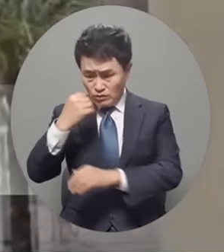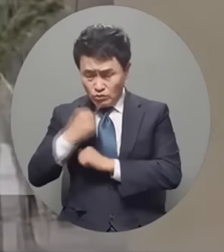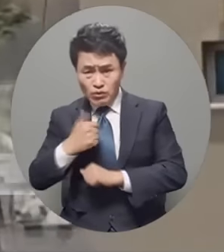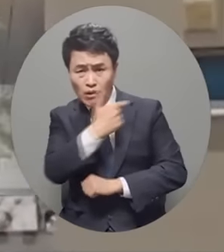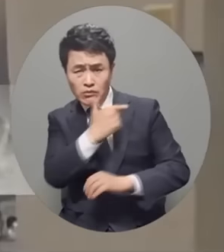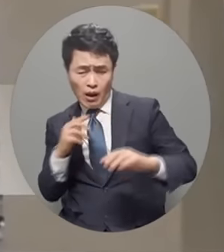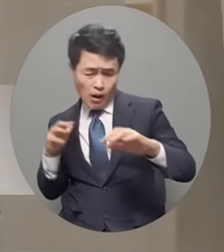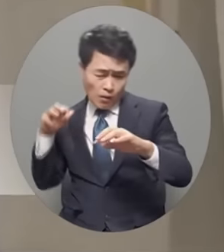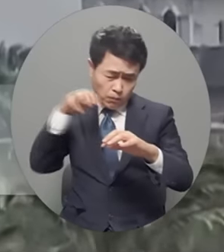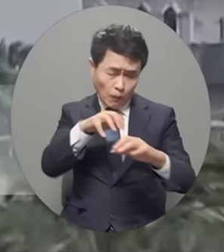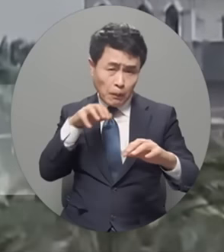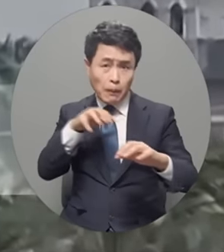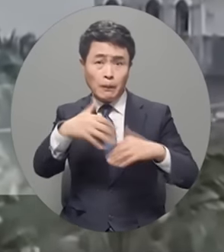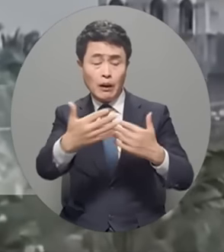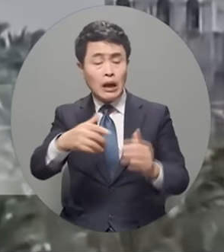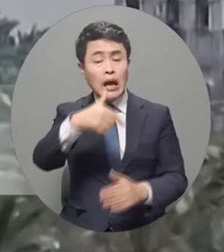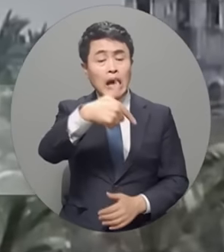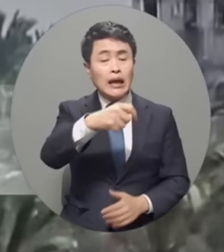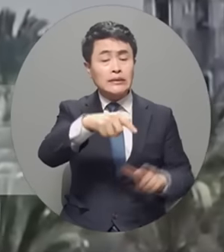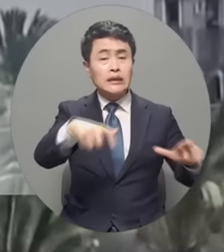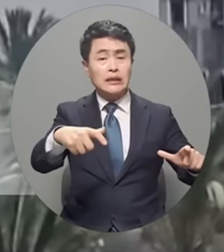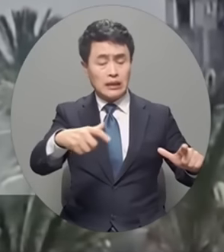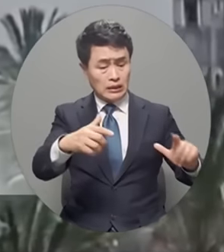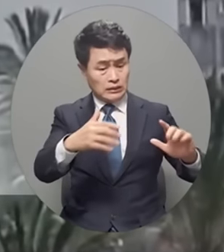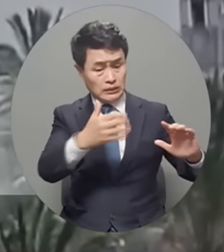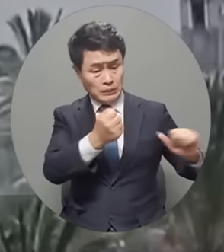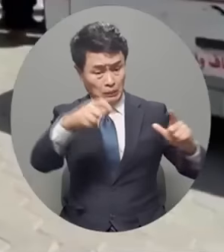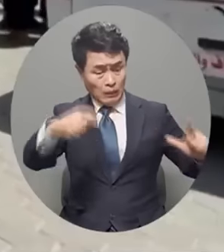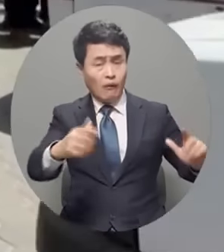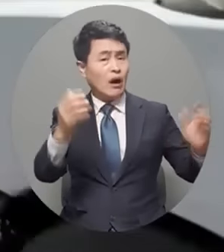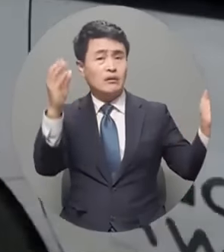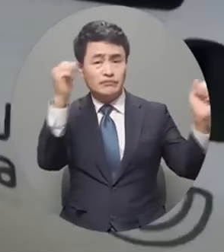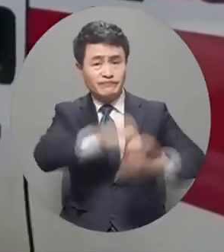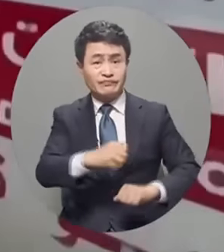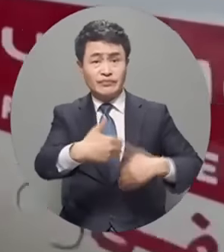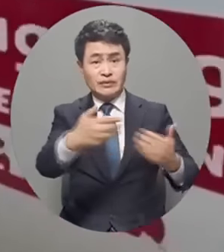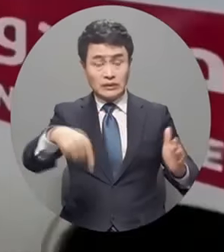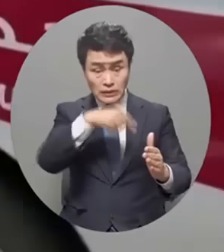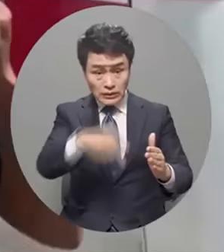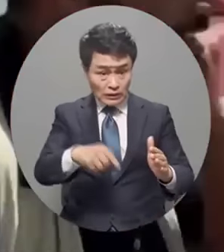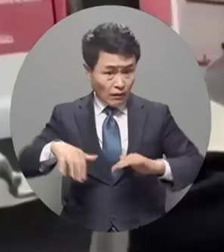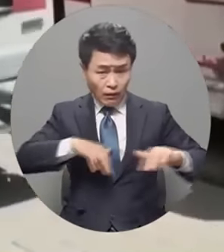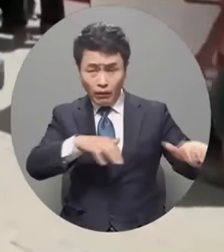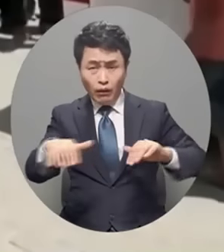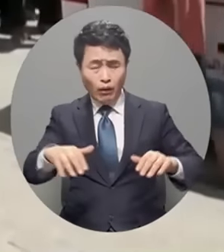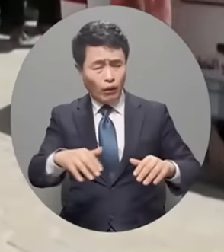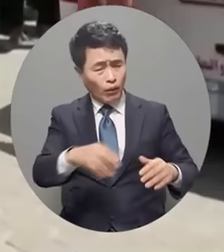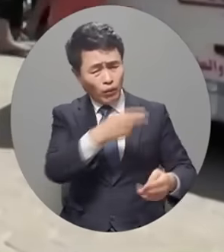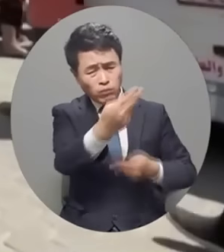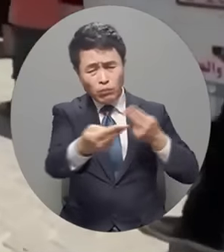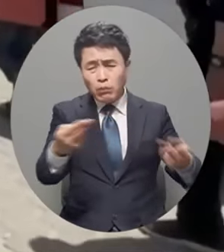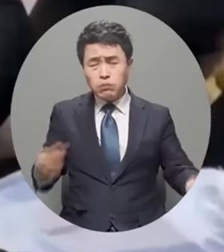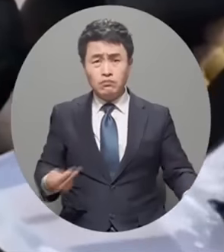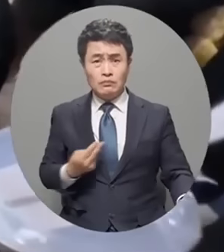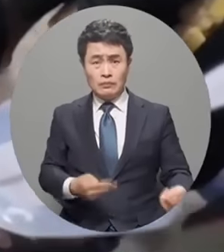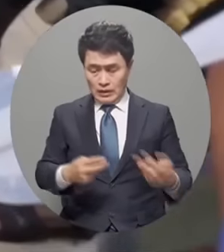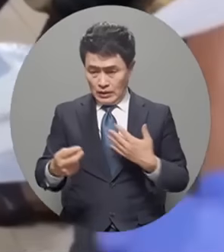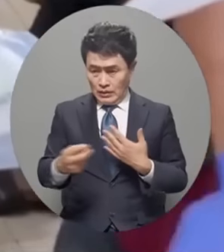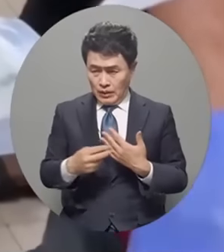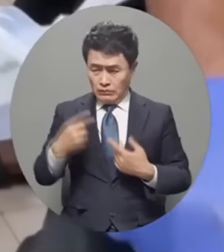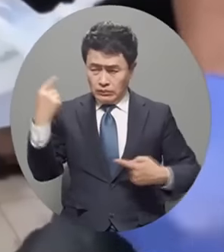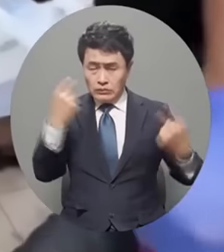포격과 공습으로 가자지구 난민촌은 폐허가 됐습니다. 거리에는 수습하지 못한 시신이 방치돼 있고 병원은